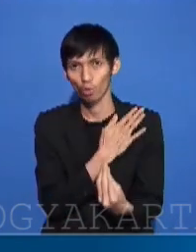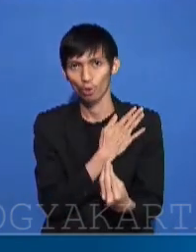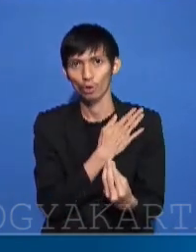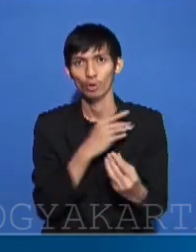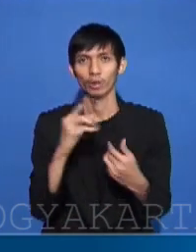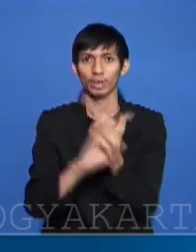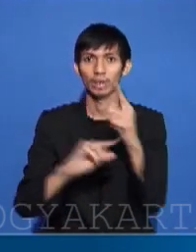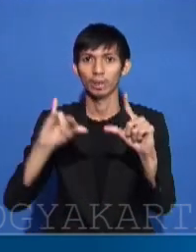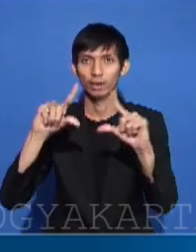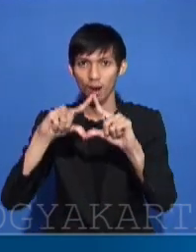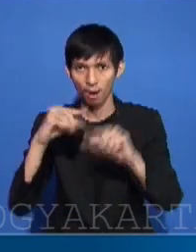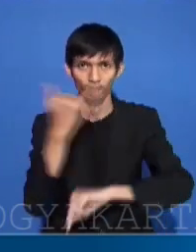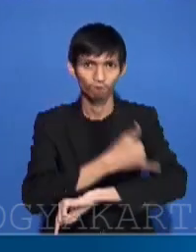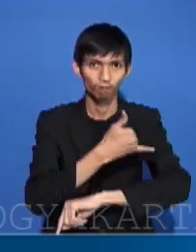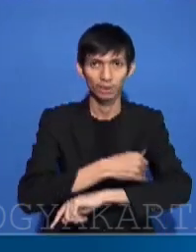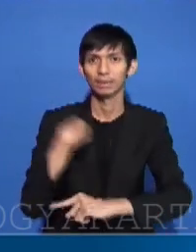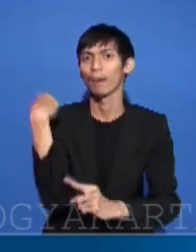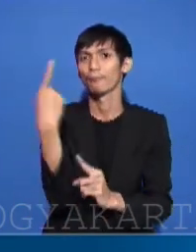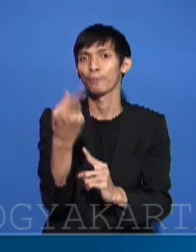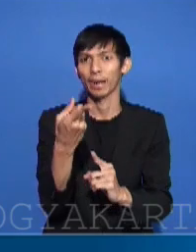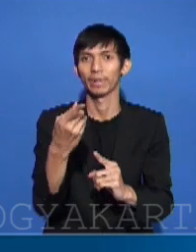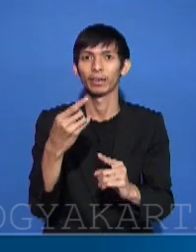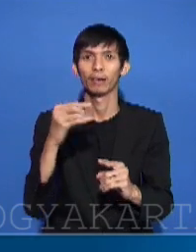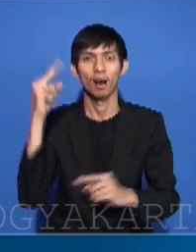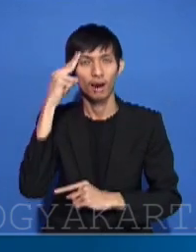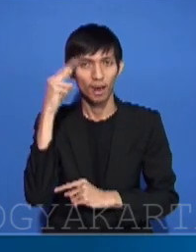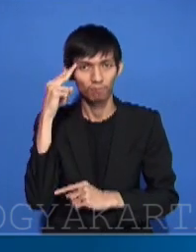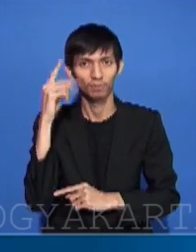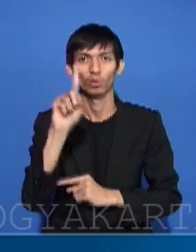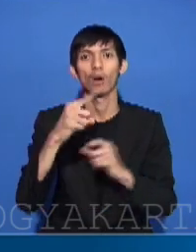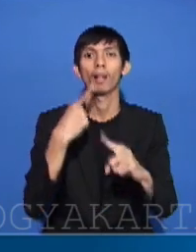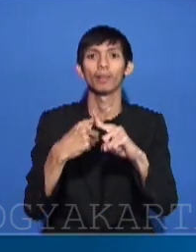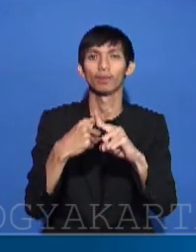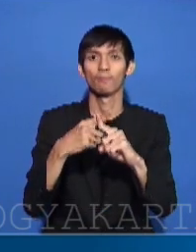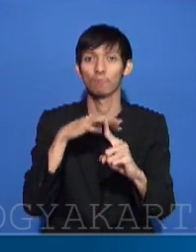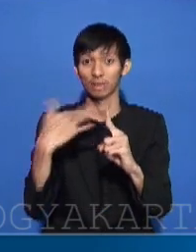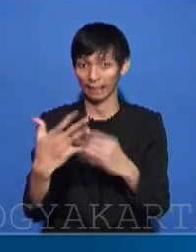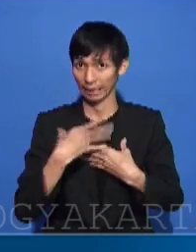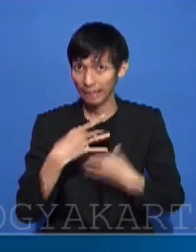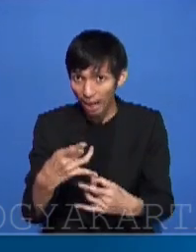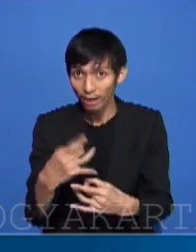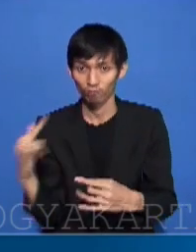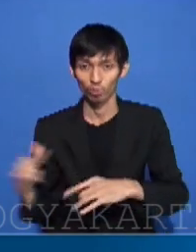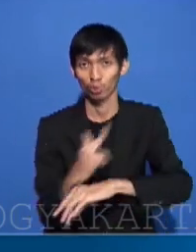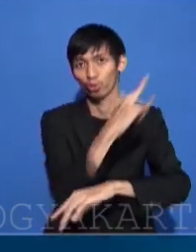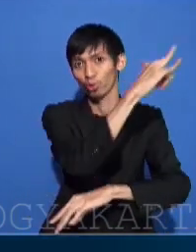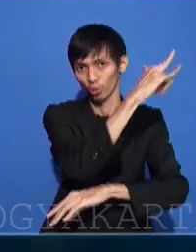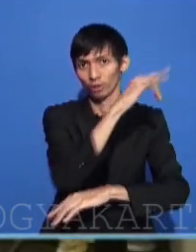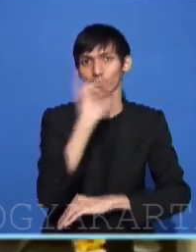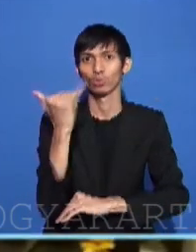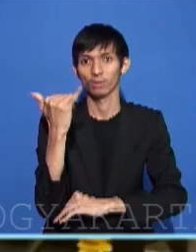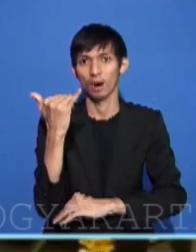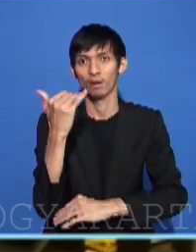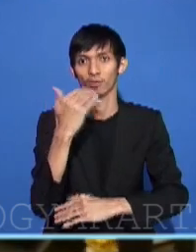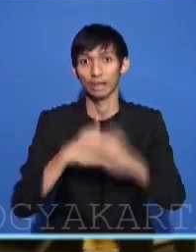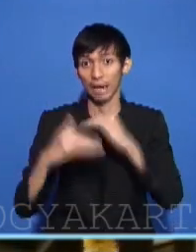ini baru dilayani satu kali dalam seminggu. Kedepan jika animo masyarakat untuk melakukan penerbangan ke Jeddah Arab Saudi tinggi,